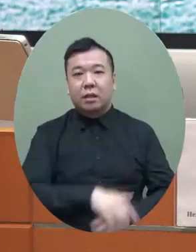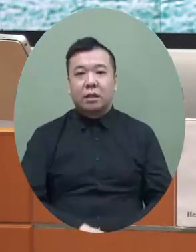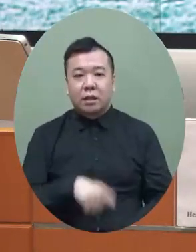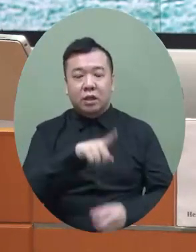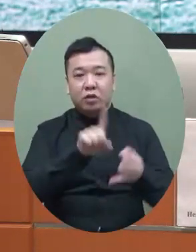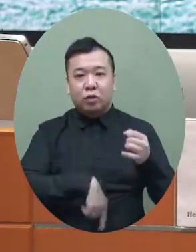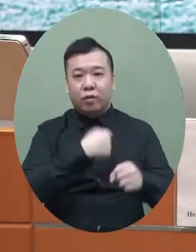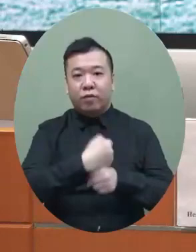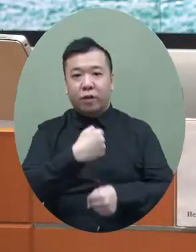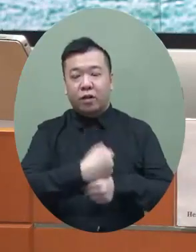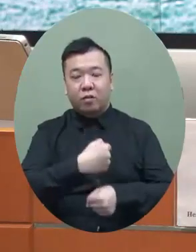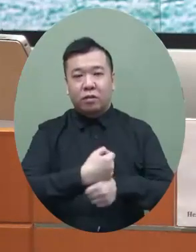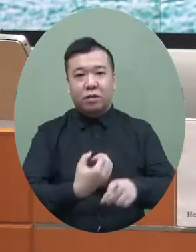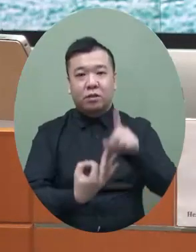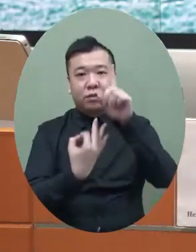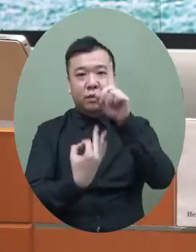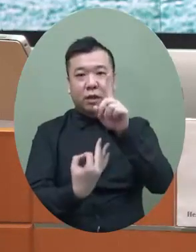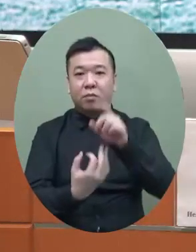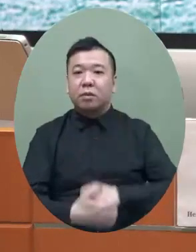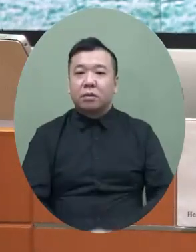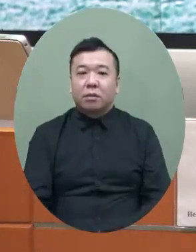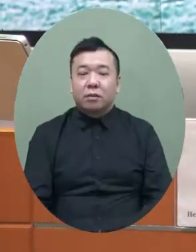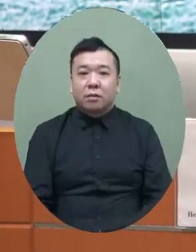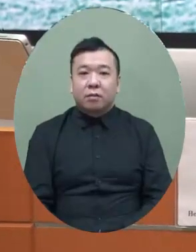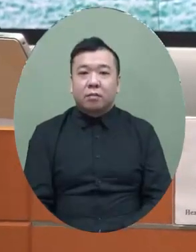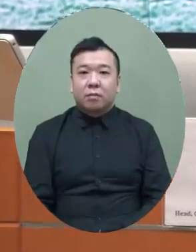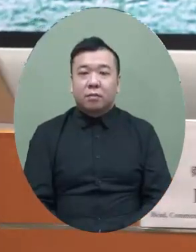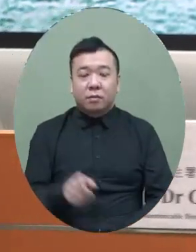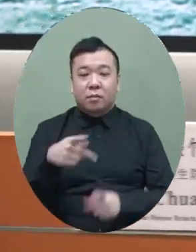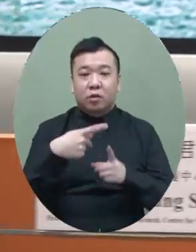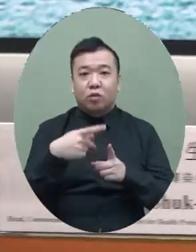了。 關於屯門醫院那位放